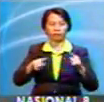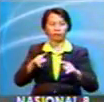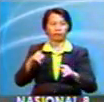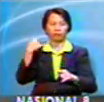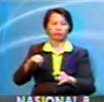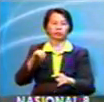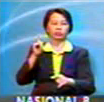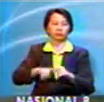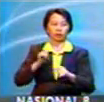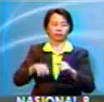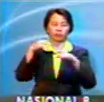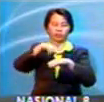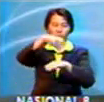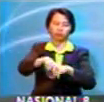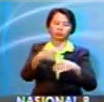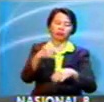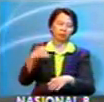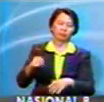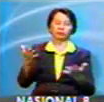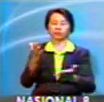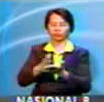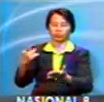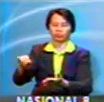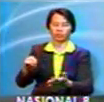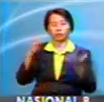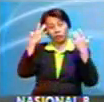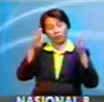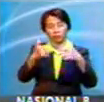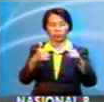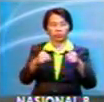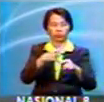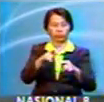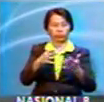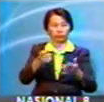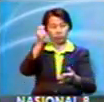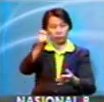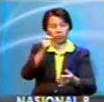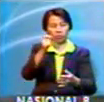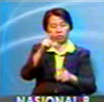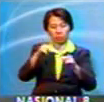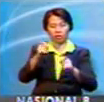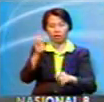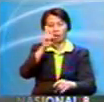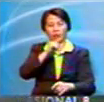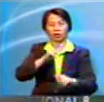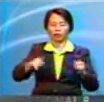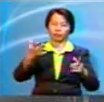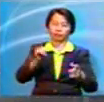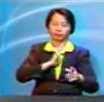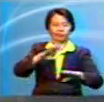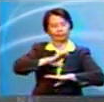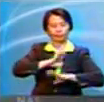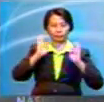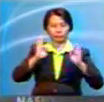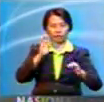dapat dimainkan kan. Jadi dia tak dapat bermain sebab mungkin kena kad merah ke atau apa. Tapi cukup buat hati lah, cukup buat